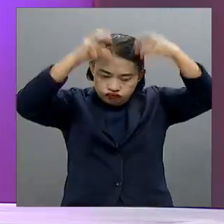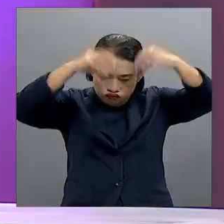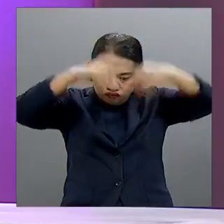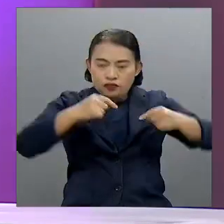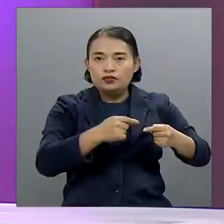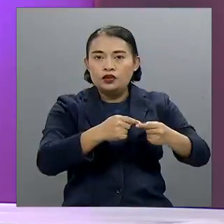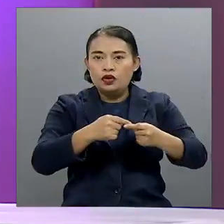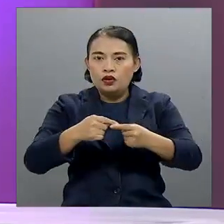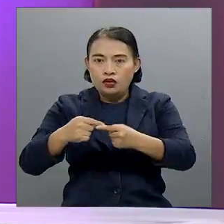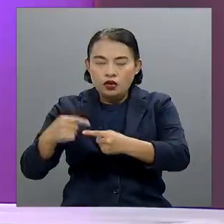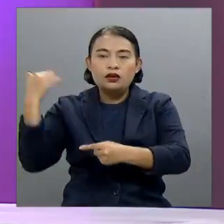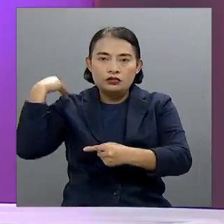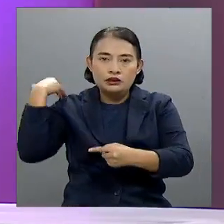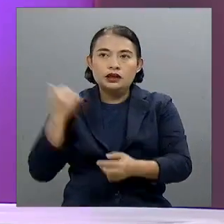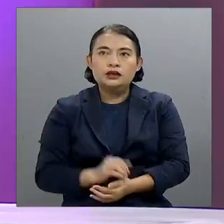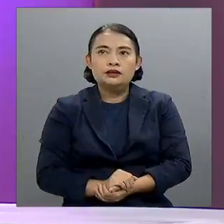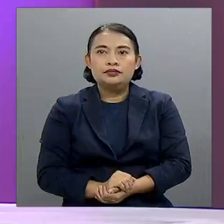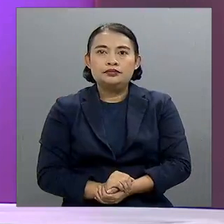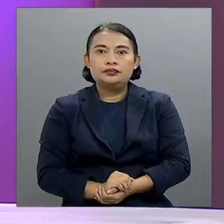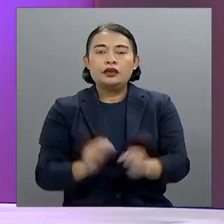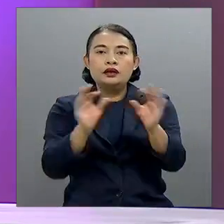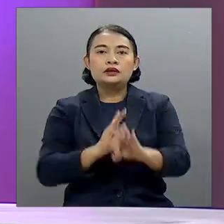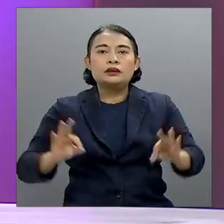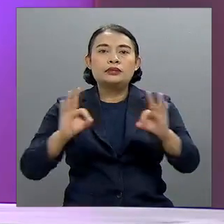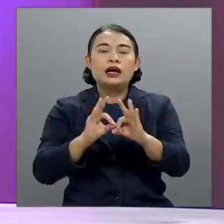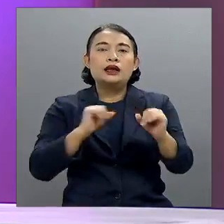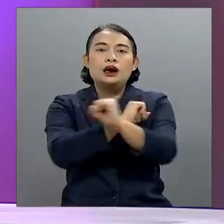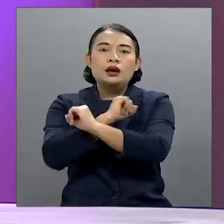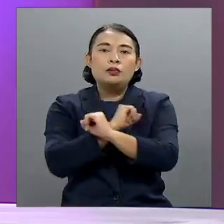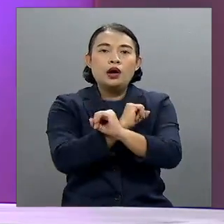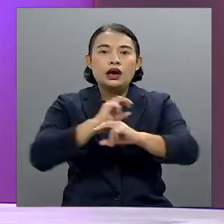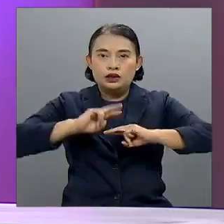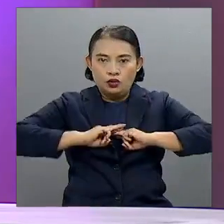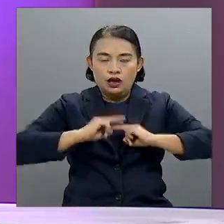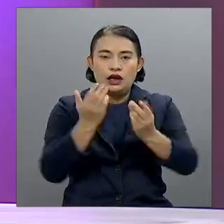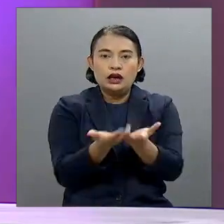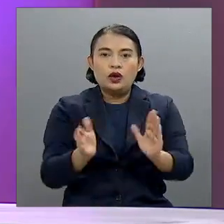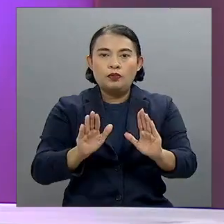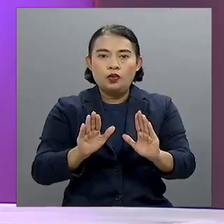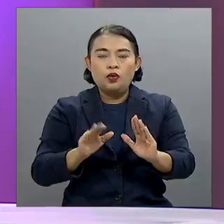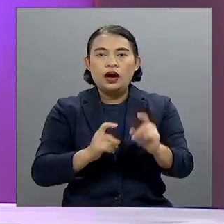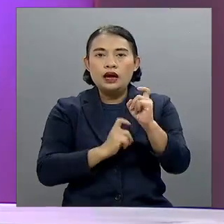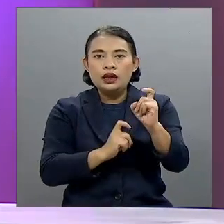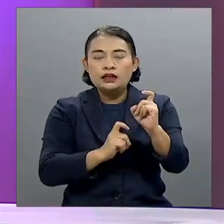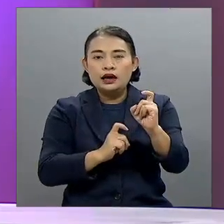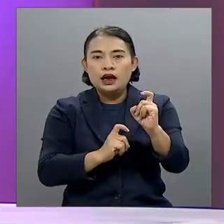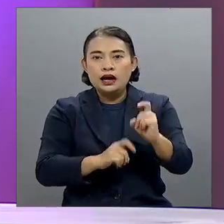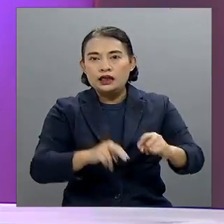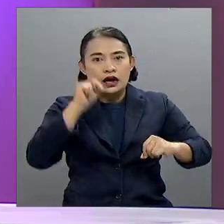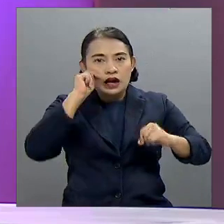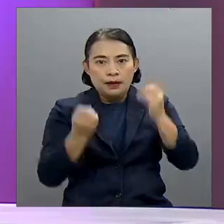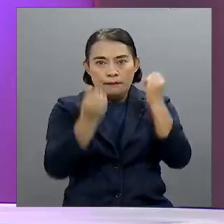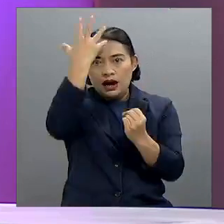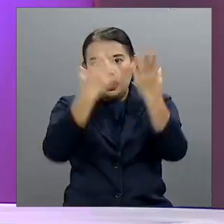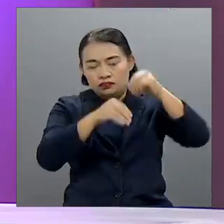ในเรื่องของการป้องกันตัวเองและครอบครัวนะครับรวมถึงชุมชนให้ห่างไกลจากอันตรายจากน้ำป่าไหลหลากนะครับวันนี้ครับมีการเตรียมตัว